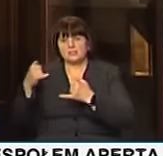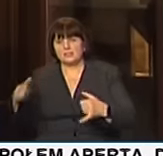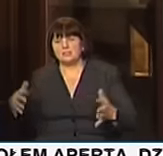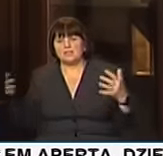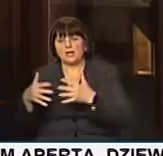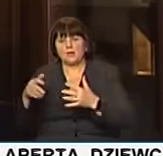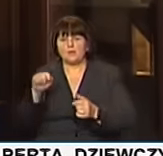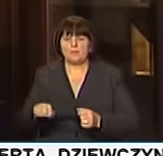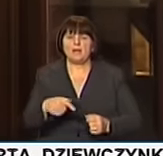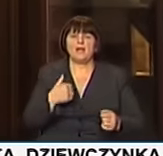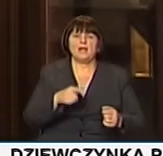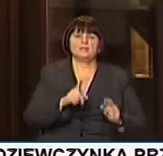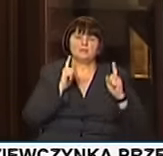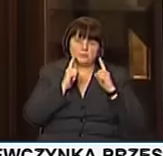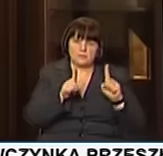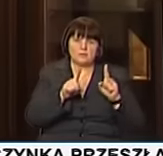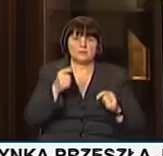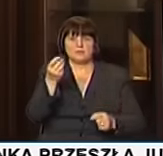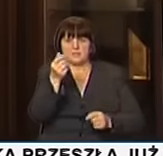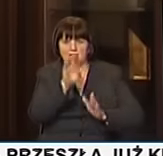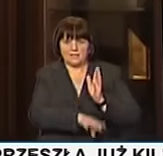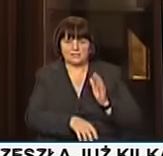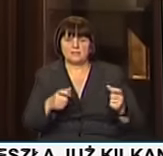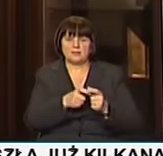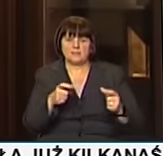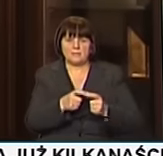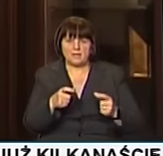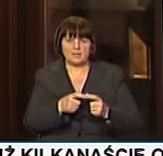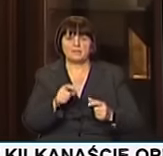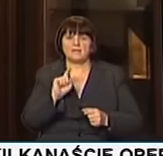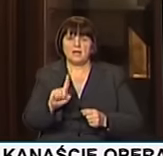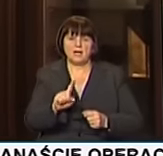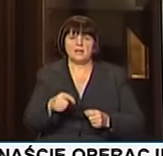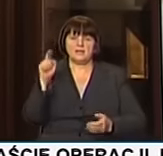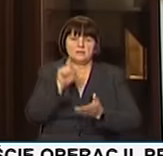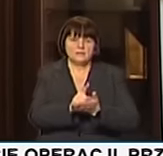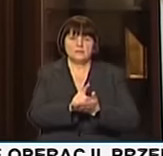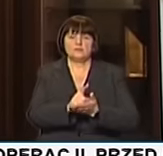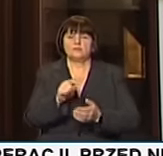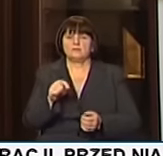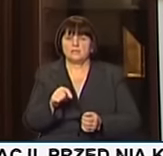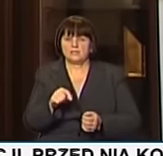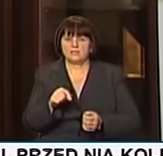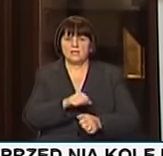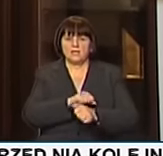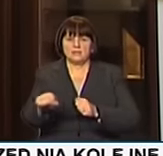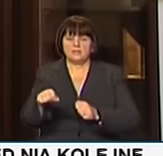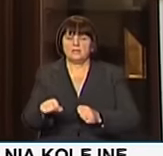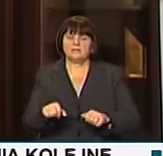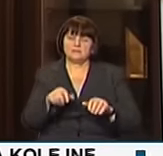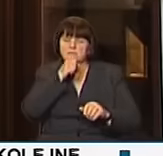Oczywiście należy wziąć pod uwagę że troszkę tańsze są te bilety Niemniej jednak sukces jest